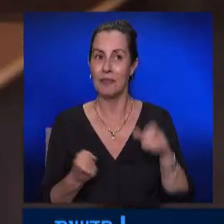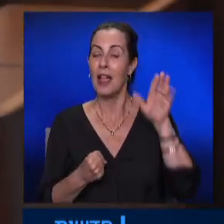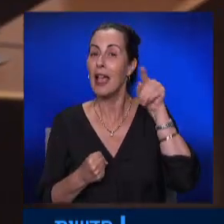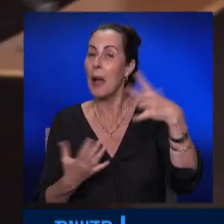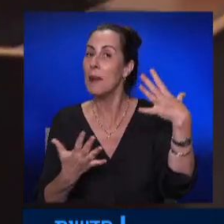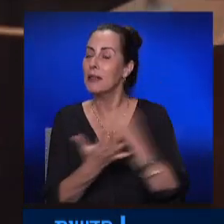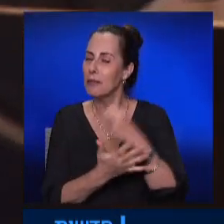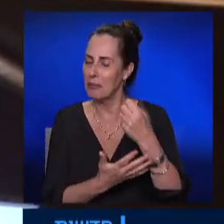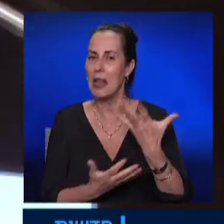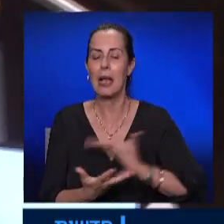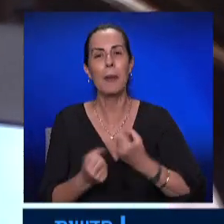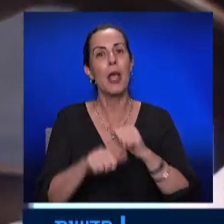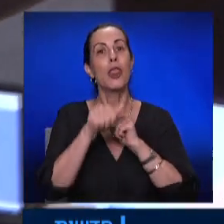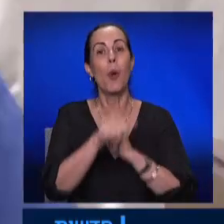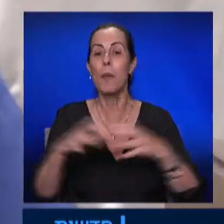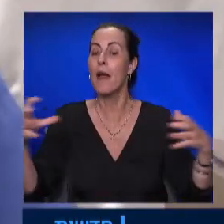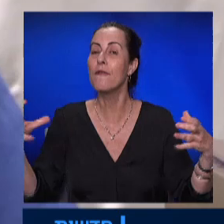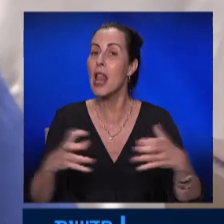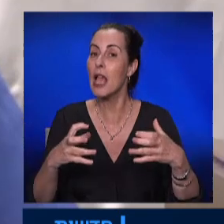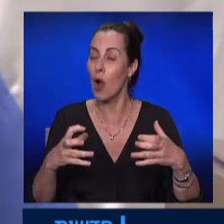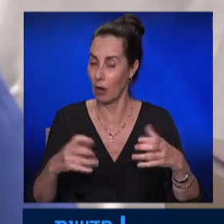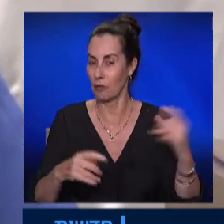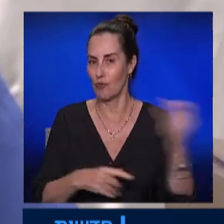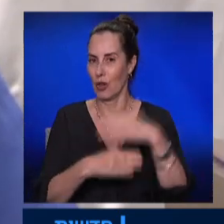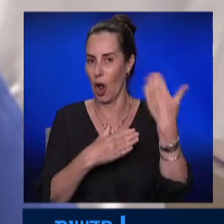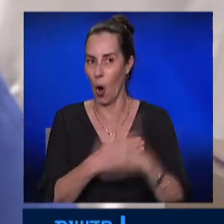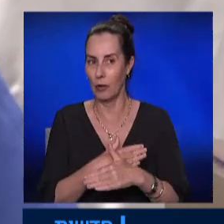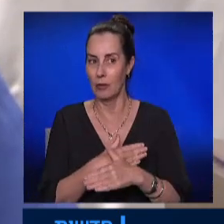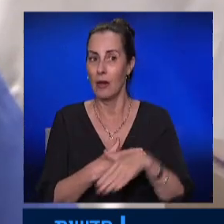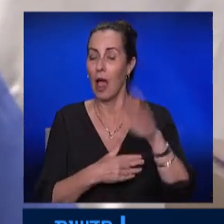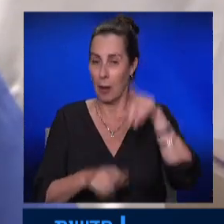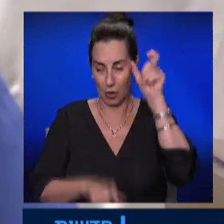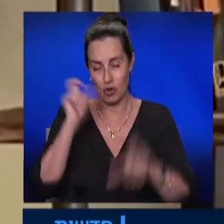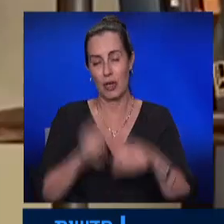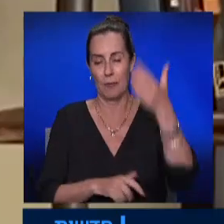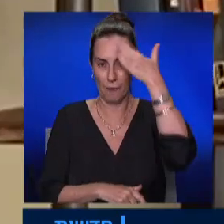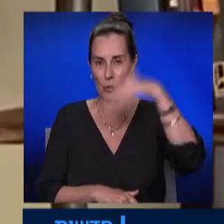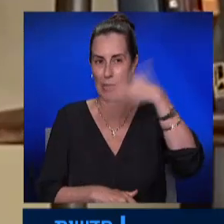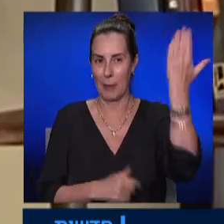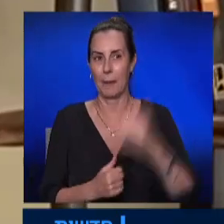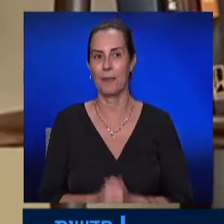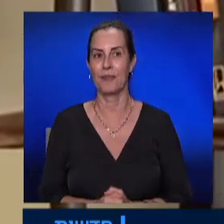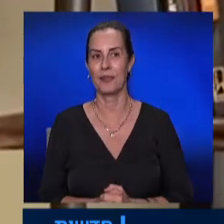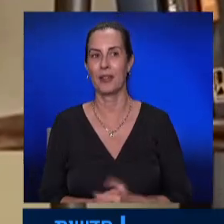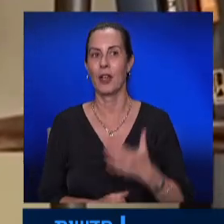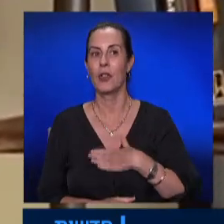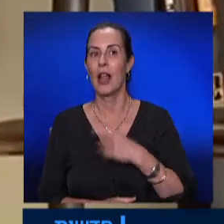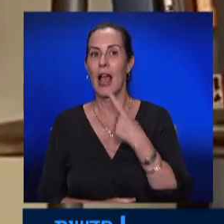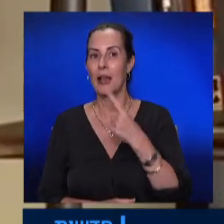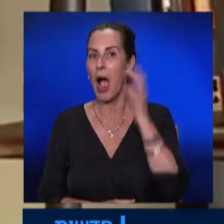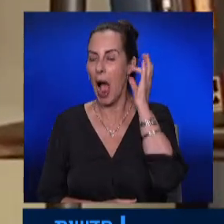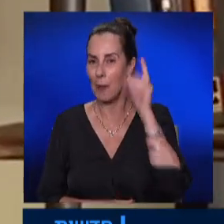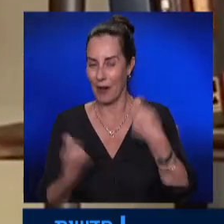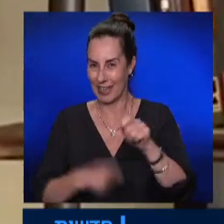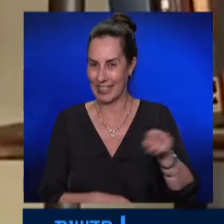הצליחה לגייס לא מעט תומכים למפלגה בשבועות האחרונים, בהם גם כמה שמות מוכרים. אני רוצה לדבר איתכם על נעמה